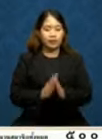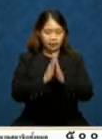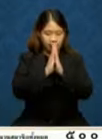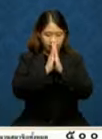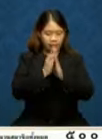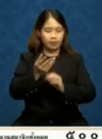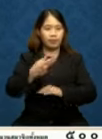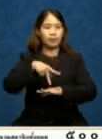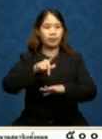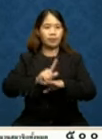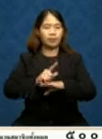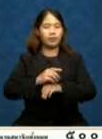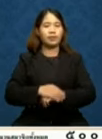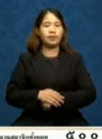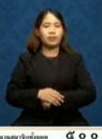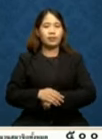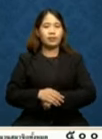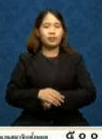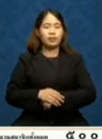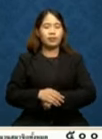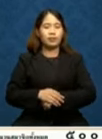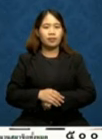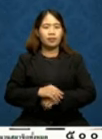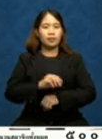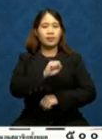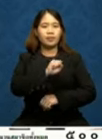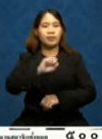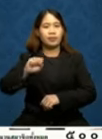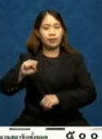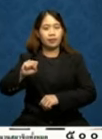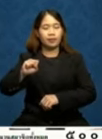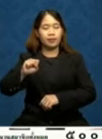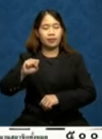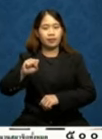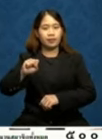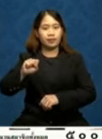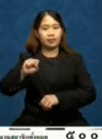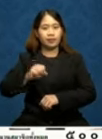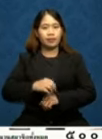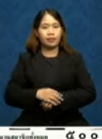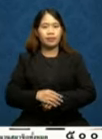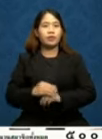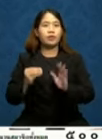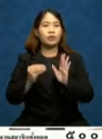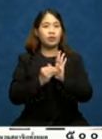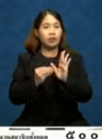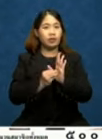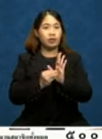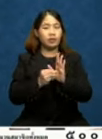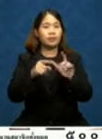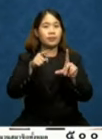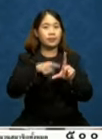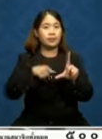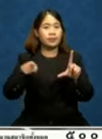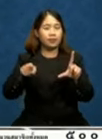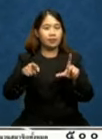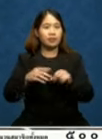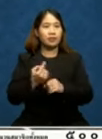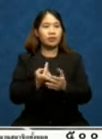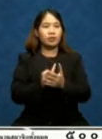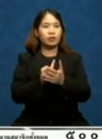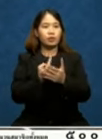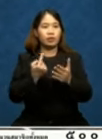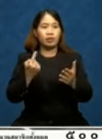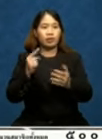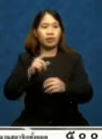ที่เคารพครับผมนายกัตพลดวงอัมพรครับสมาชิกสภาผู้แทนราษฎรแบบแบ่งเขตกรุงเทพพรรคก้าวไกลครับตัวแทนของพี่น้องชาว